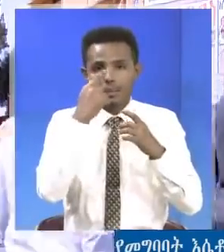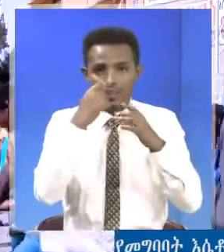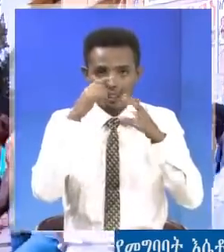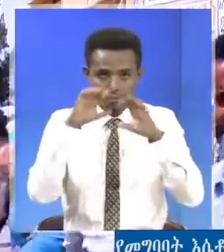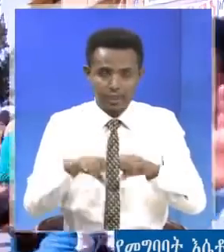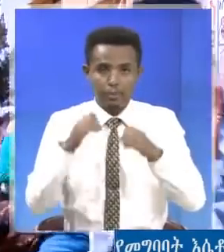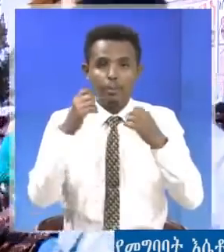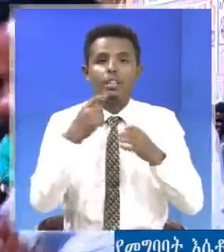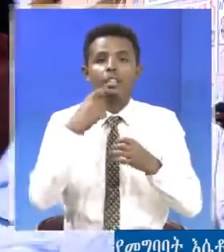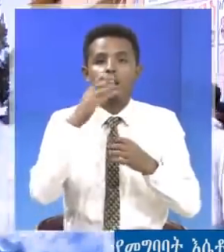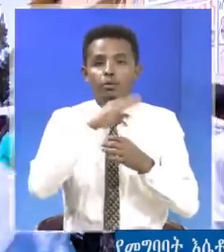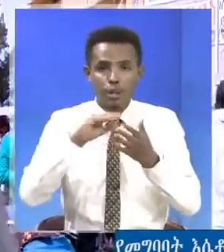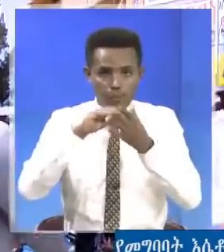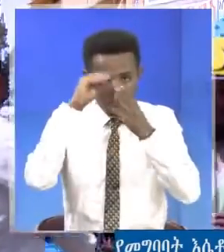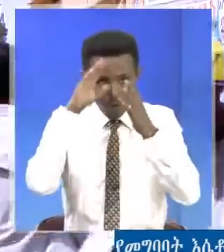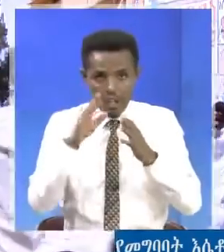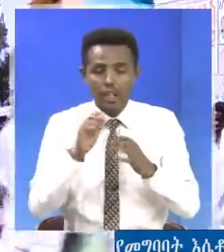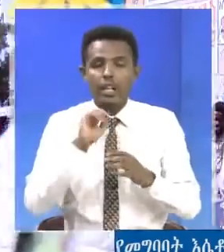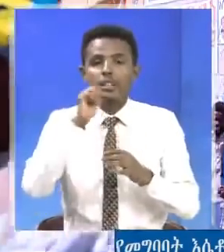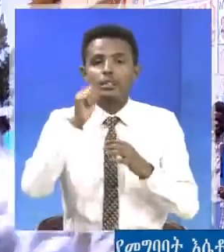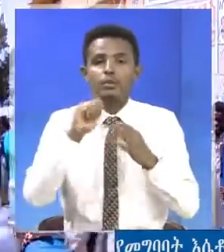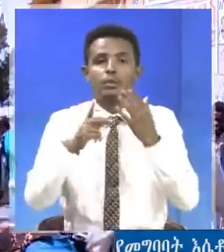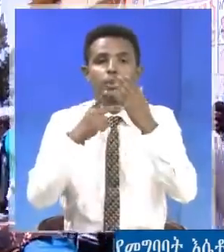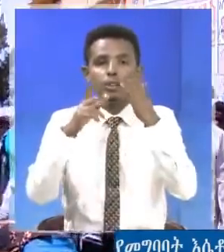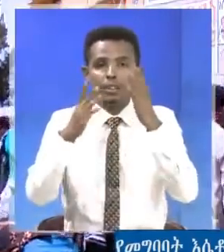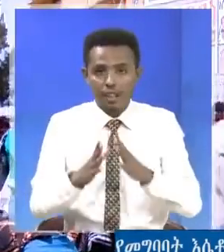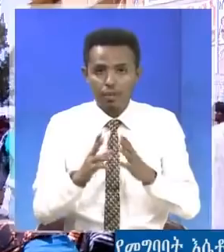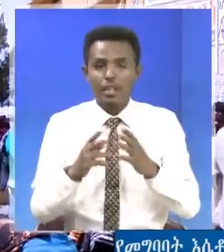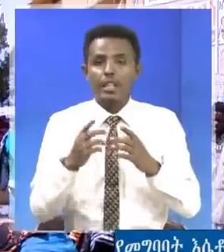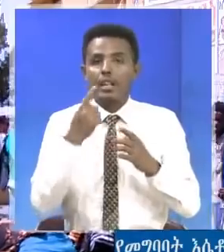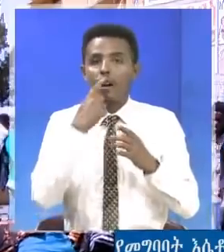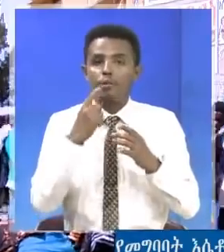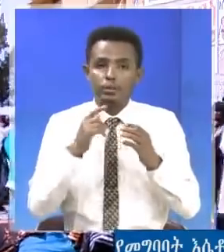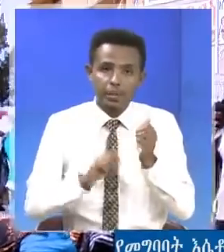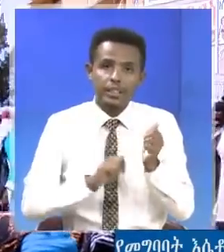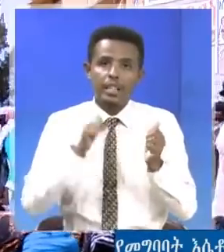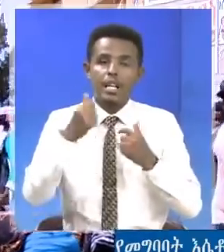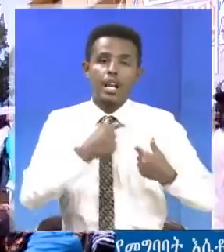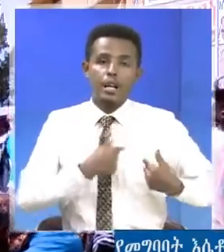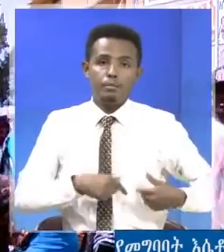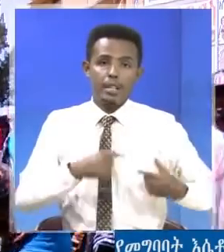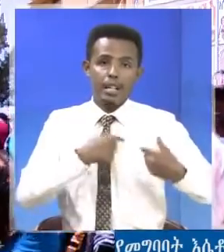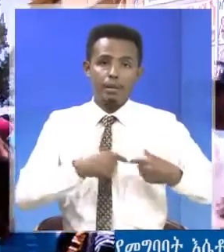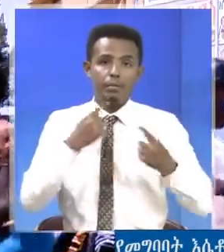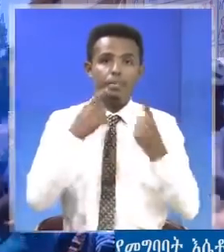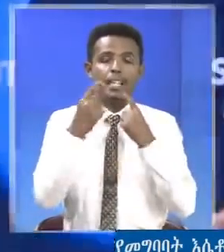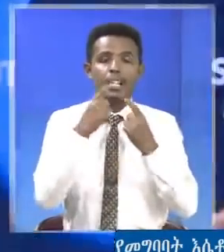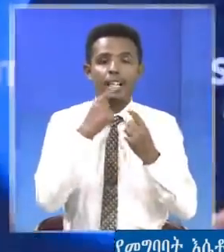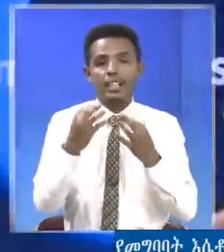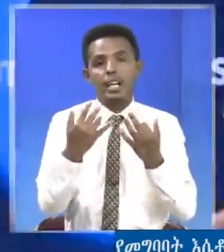ምሁራን፣ ፖለቲከኞችና ጋዜጠኞች ካፍ በዘለለ ልብ ለልብ መነጋገር ገና አልተጀመረም